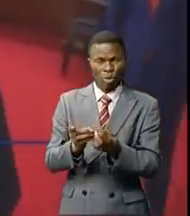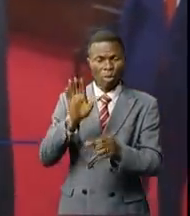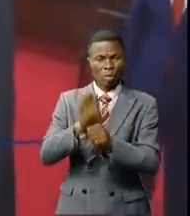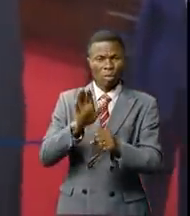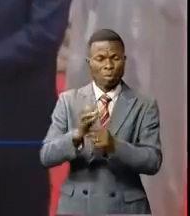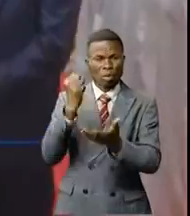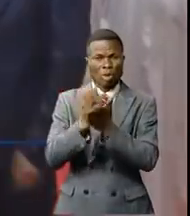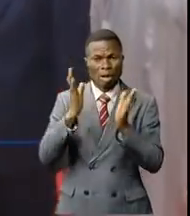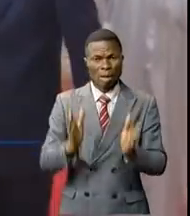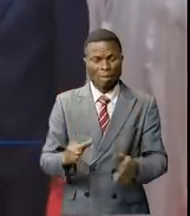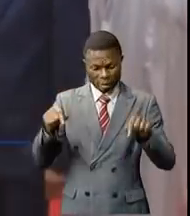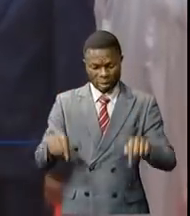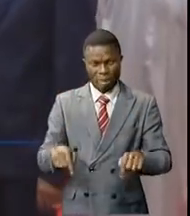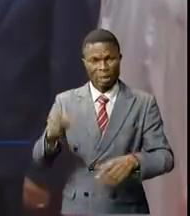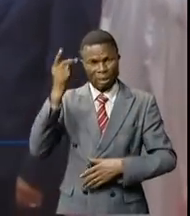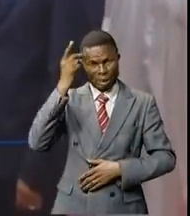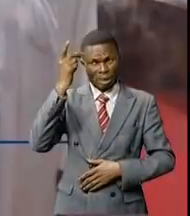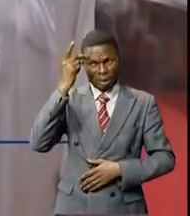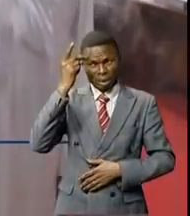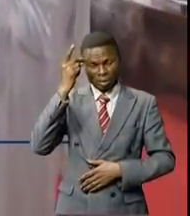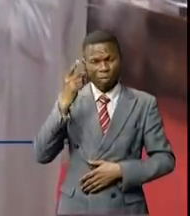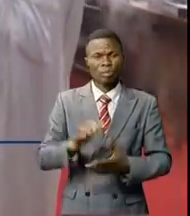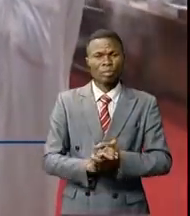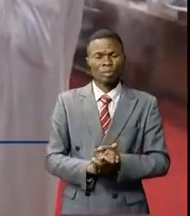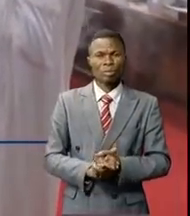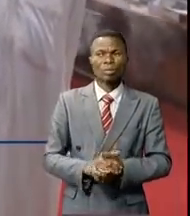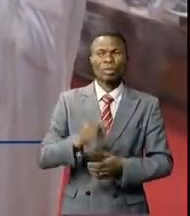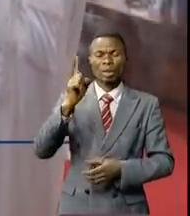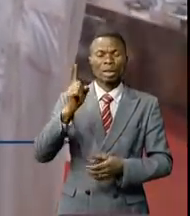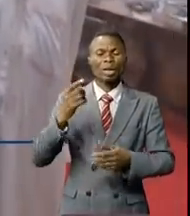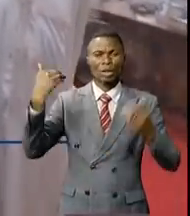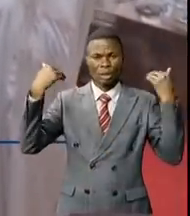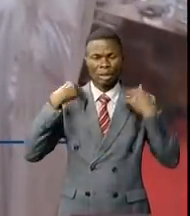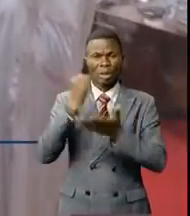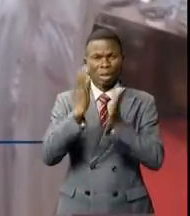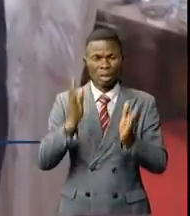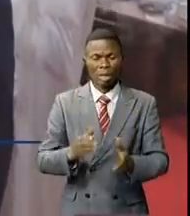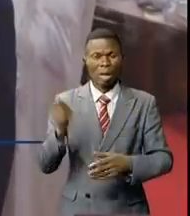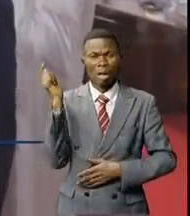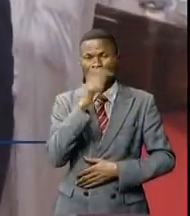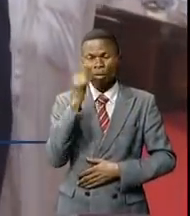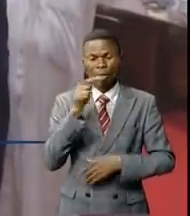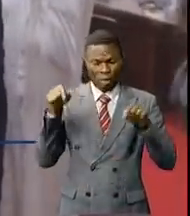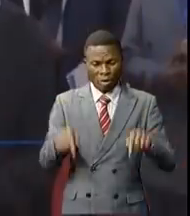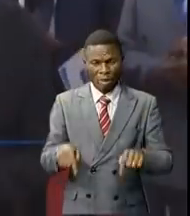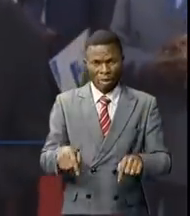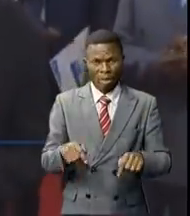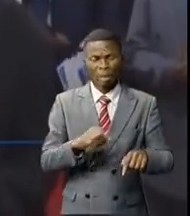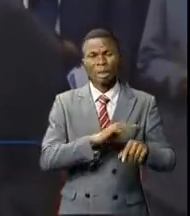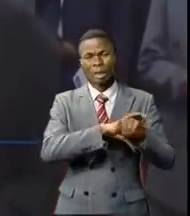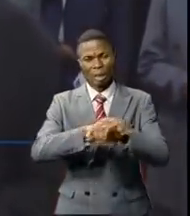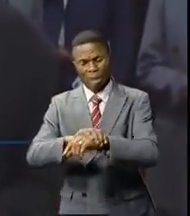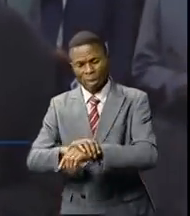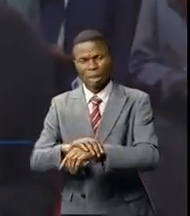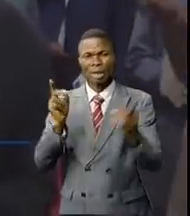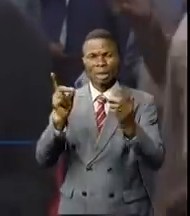diplomates en poste à kinshasa est conduite par rachid adda sin ambassadeur du maroc en rdc est venu s'enquérir